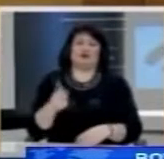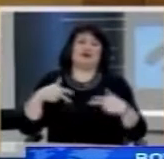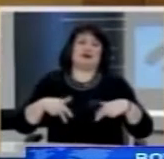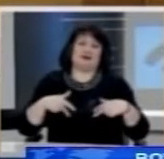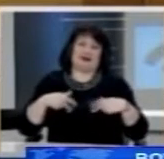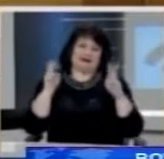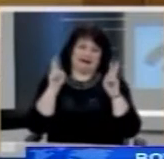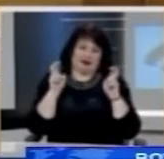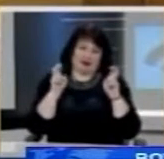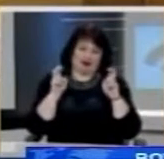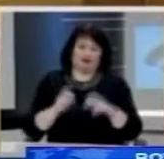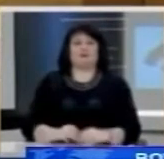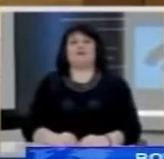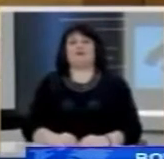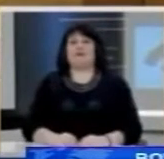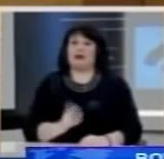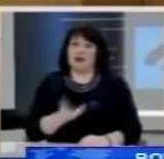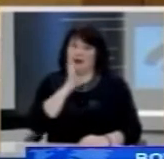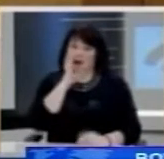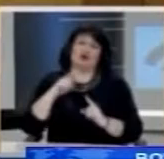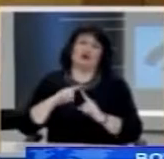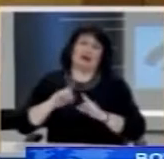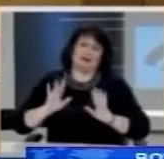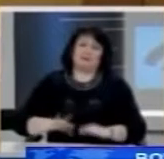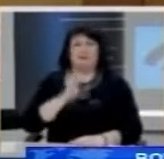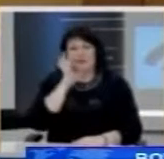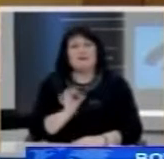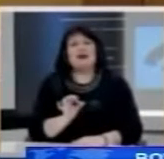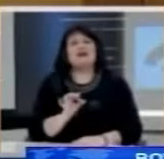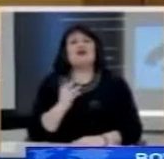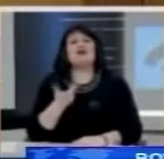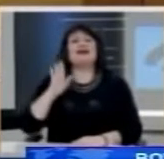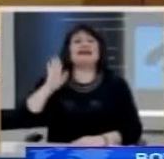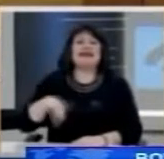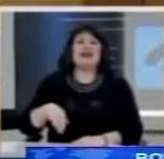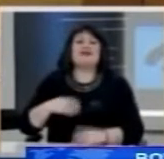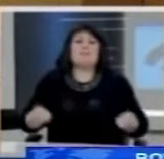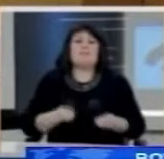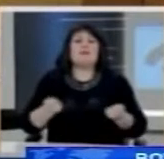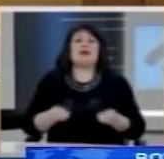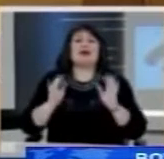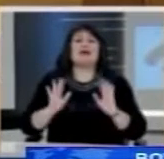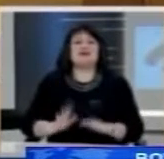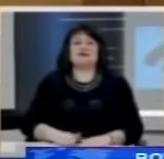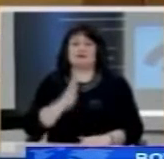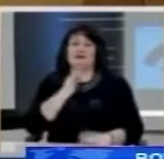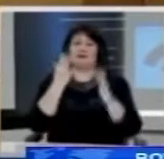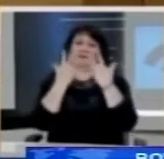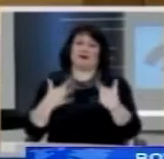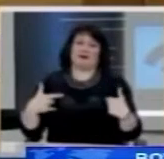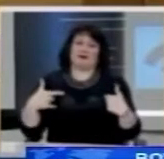κυβέρνηση. Στην πραγματικότητα όμως πρόκειται για την τελευταία πράξη μιας